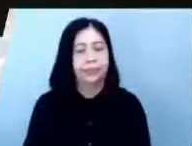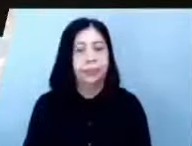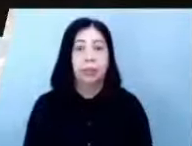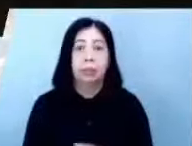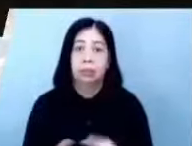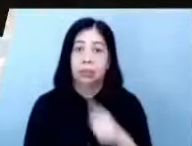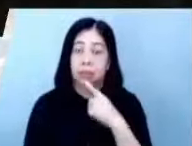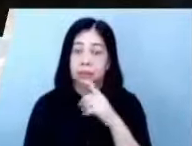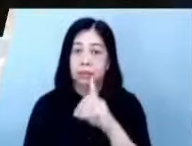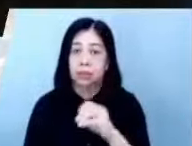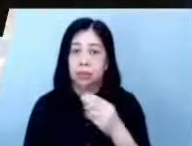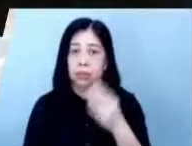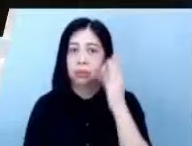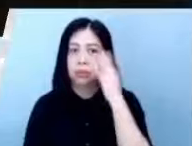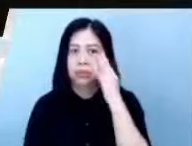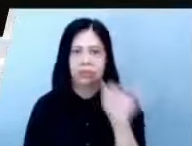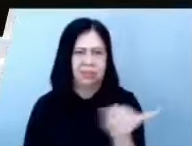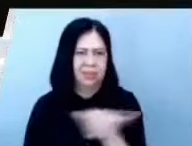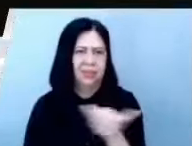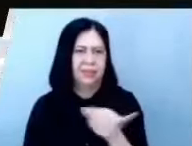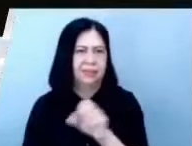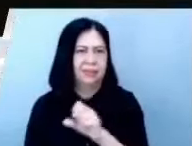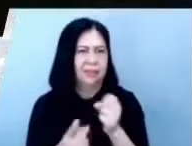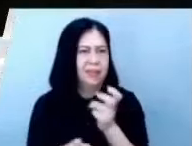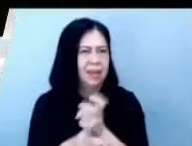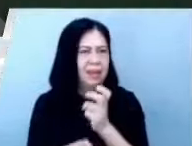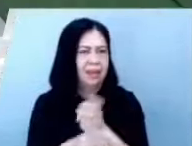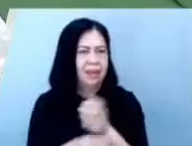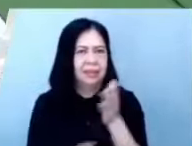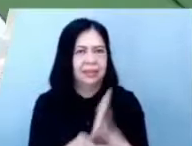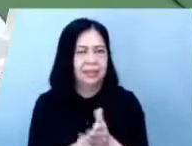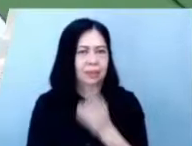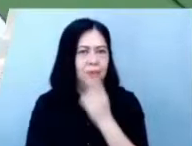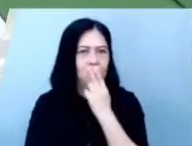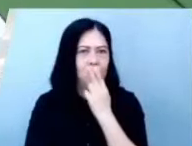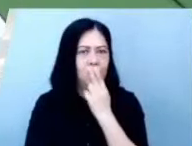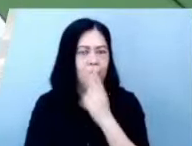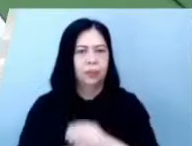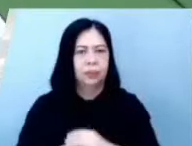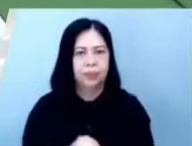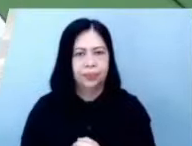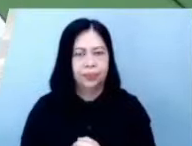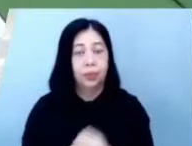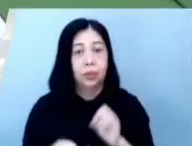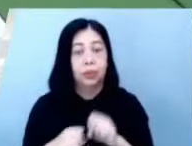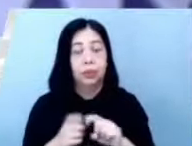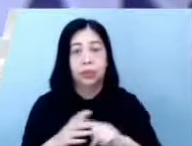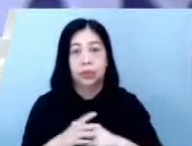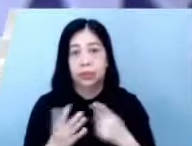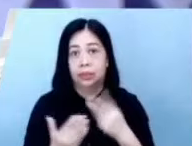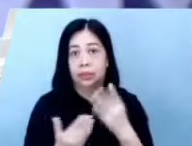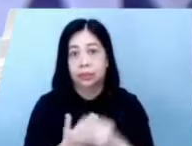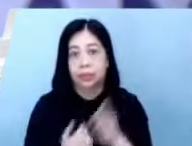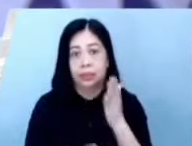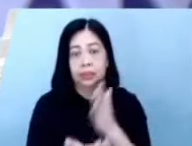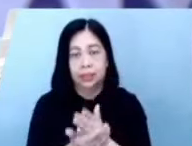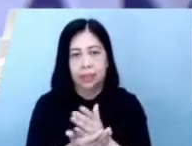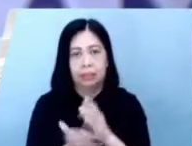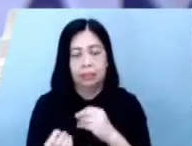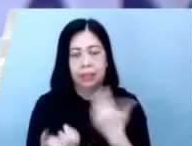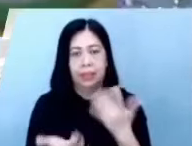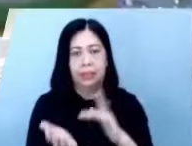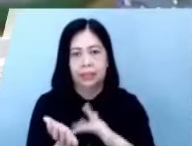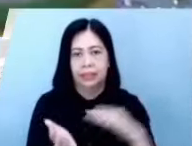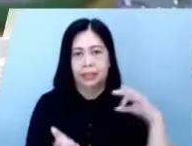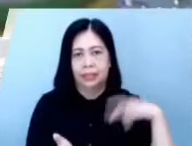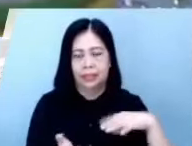ang tulad ni na Ray at Alvin na nahihirapan tumigil sa pagyoyosi. Kaya inilunsad nila ang proyektong Stop and Gain, kasama ang Lung Center of the